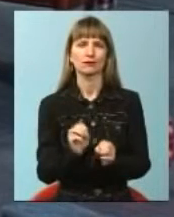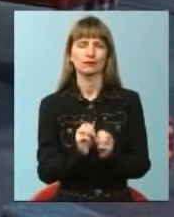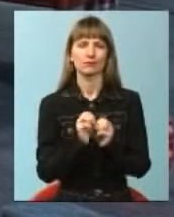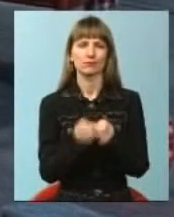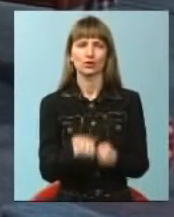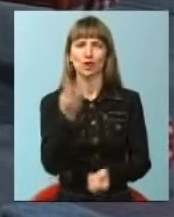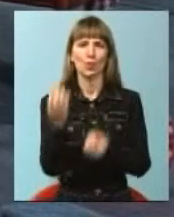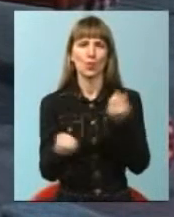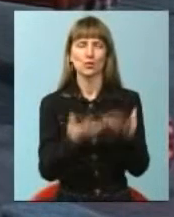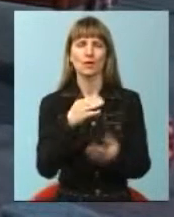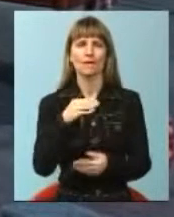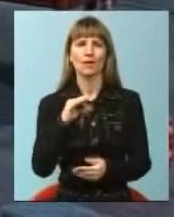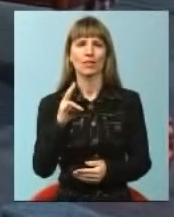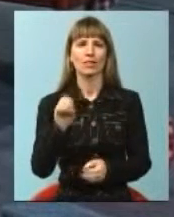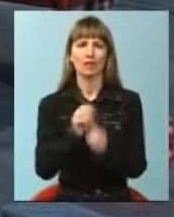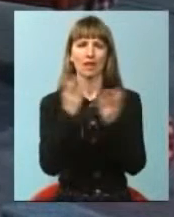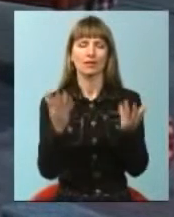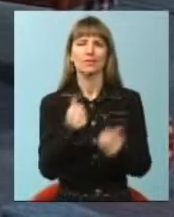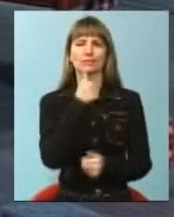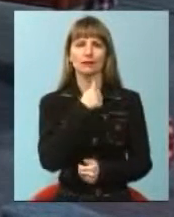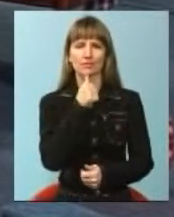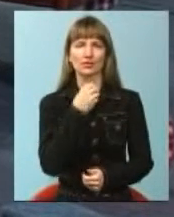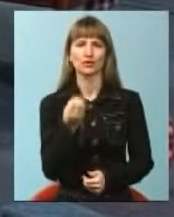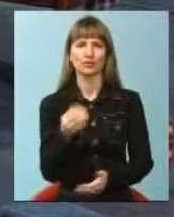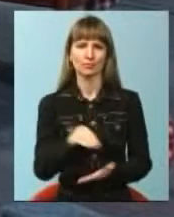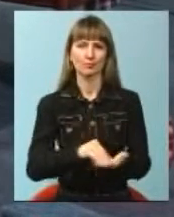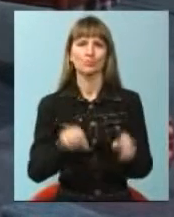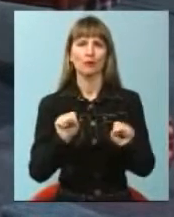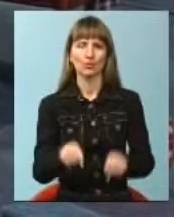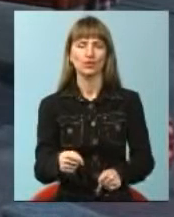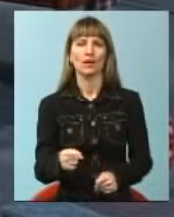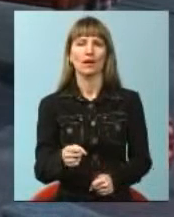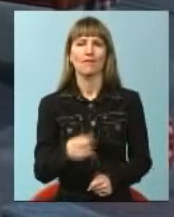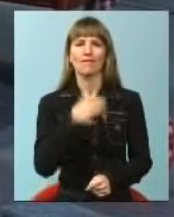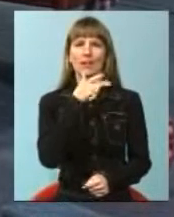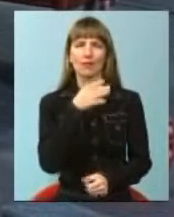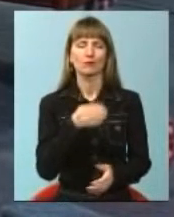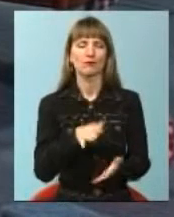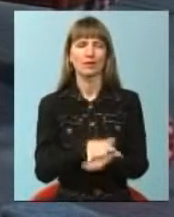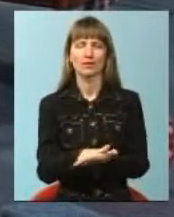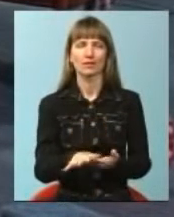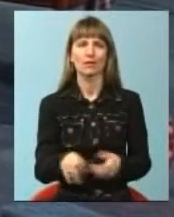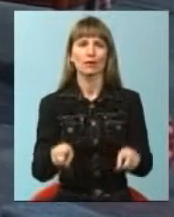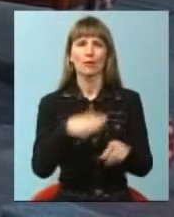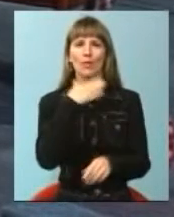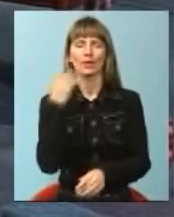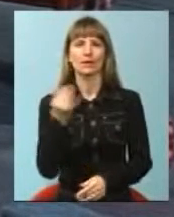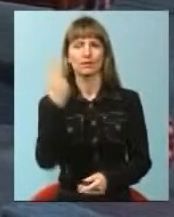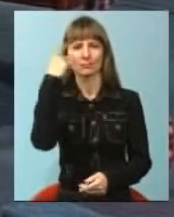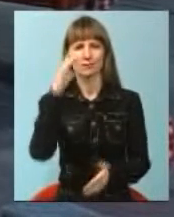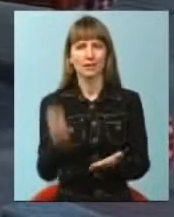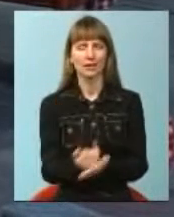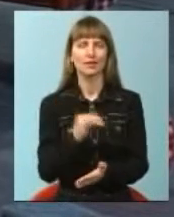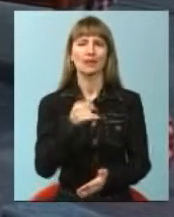фонтан. Тож експериментувати, експериментувати і ще раз експериментувати, друзі, і не гайте часу, оскільки дуже багато таких цікавих і винаходів,